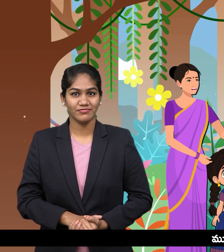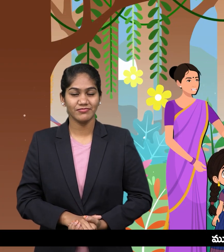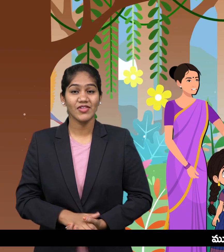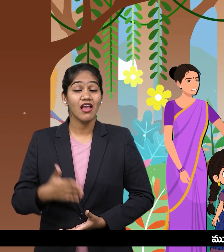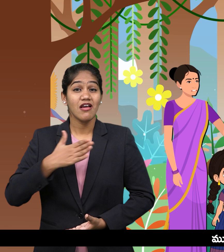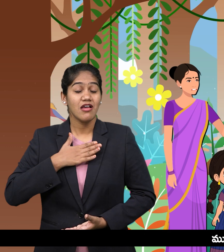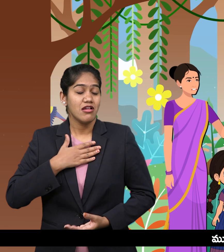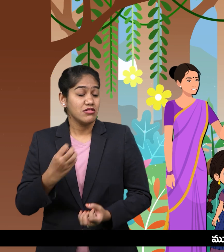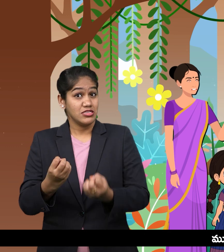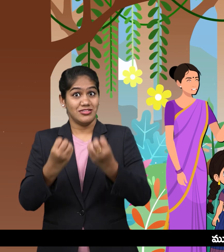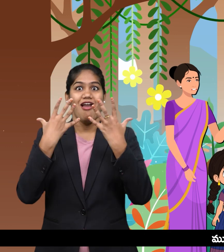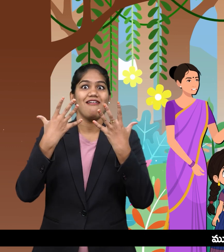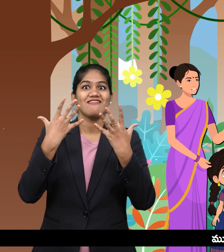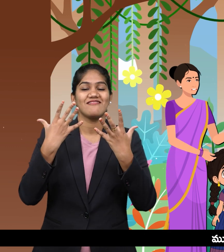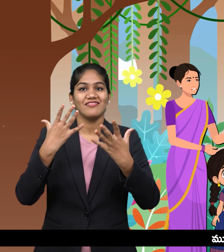ముదురు ఆకుపచ్చ,